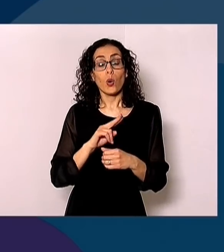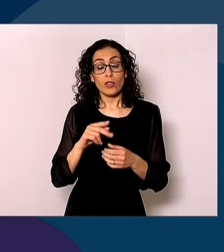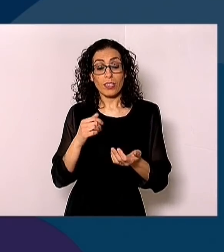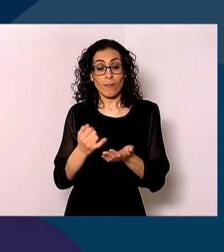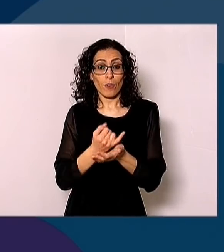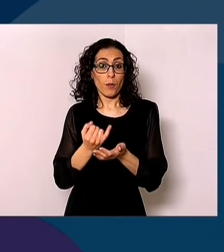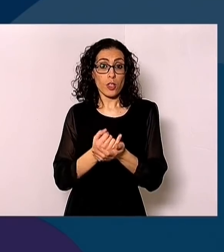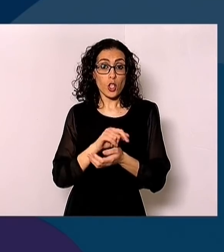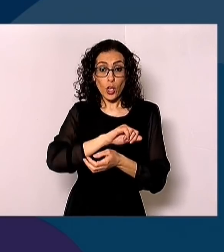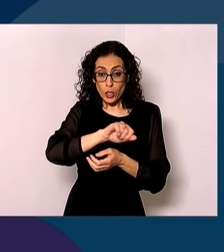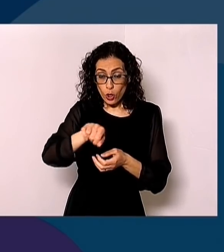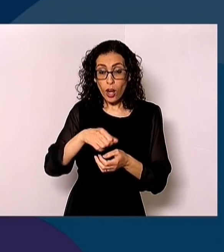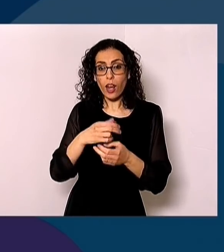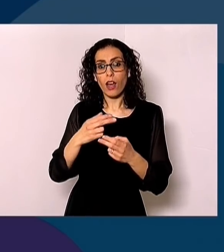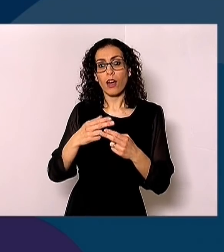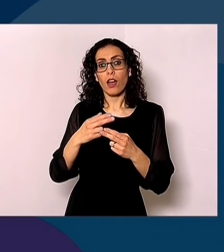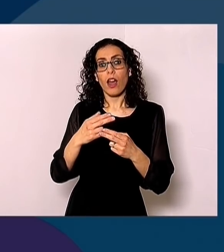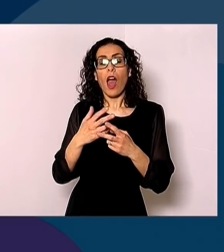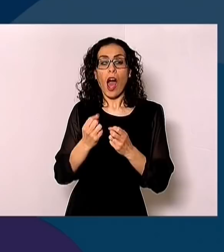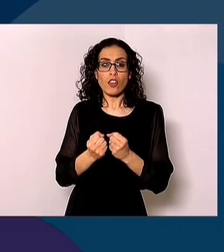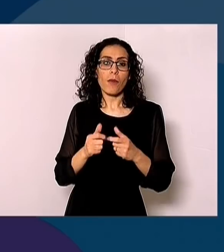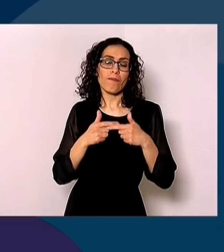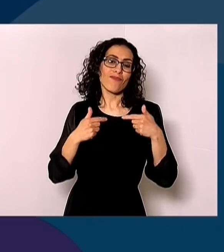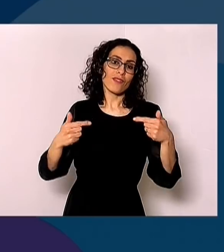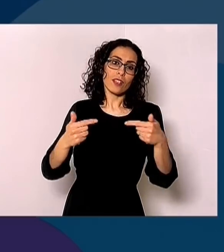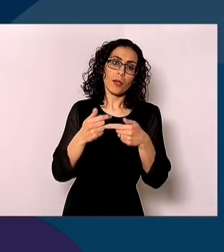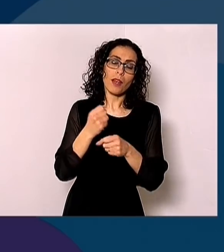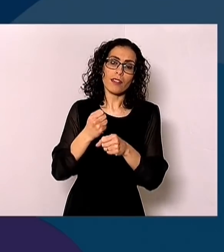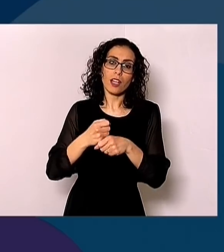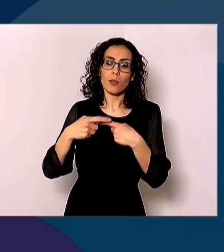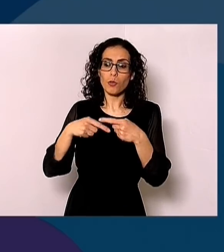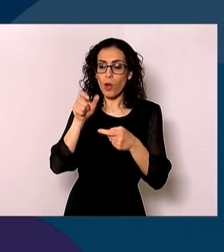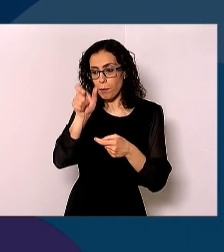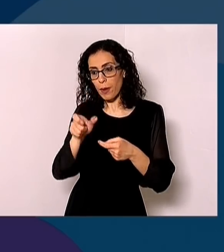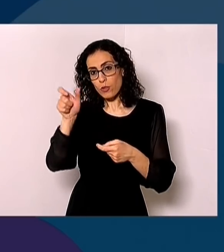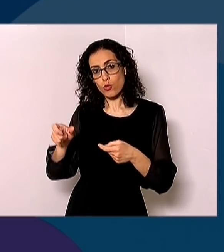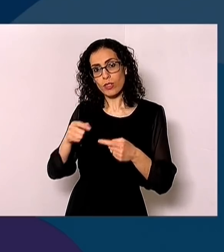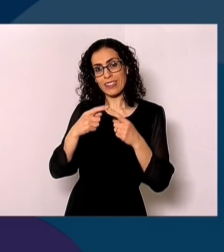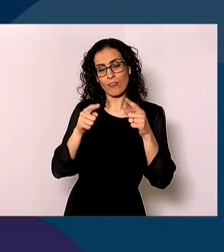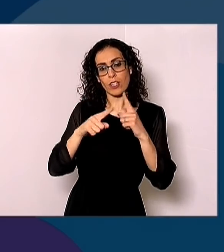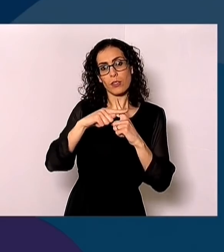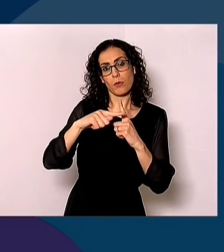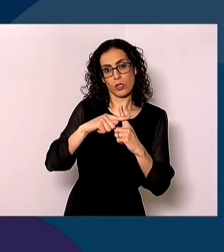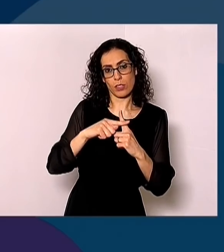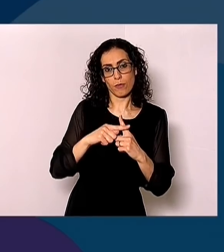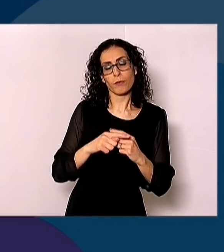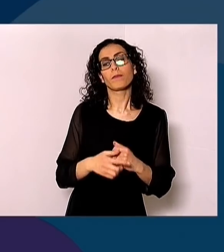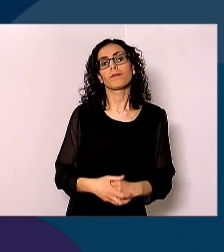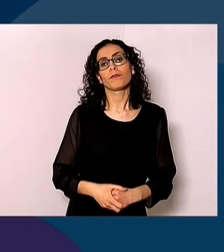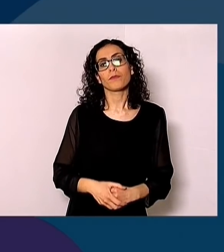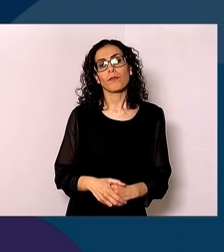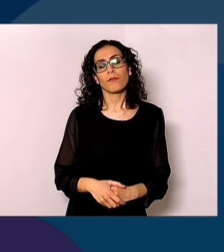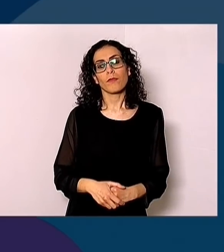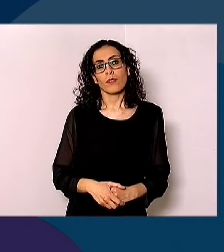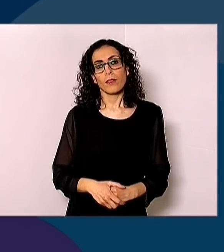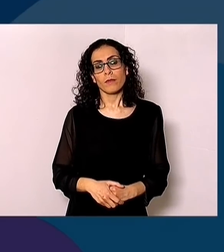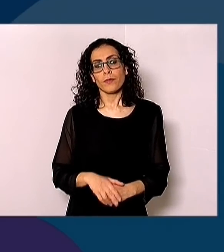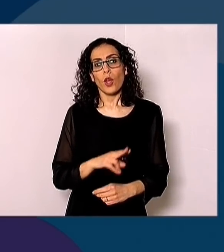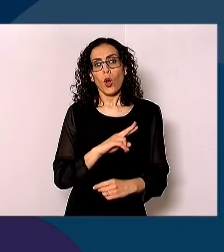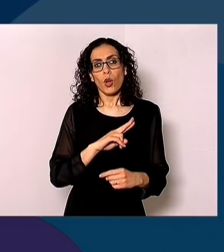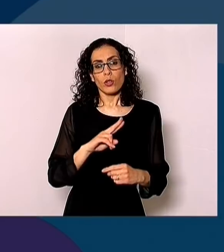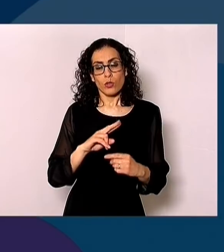inħadem mill-case management team u bħalissa jkun għaddej ukoll fejn ikun hemm bżonn il-contact tracing. Fuq